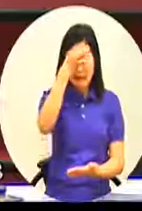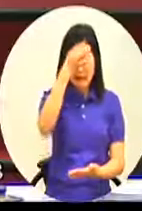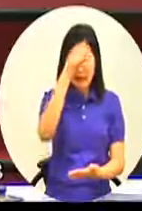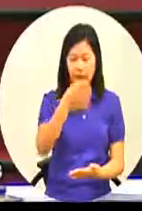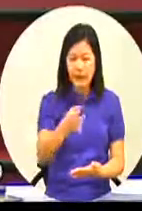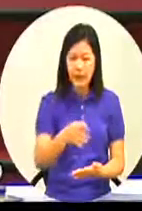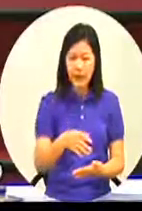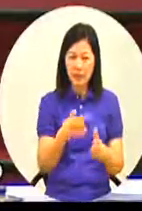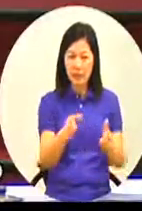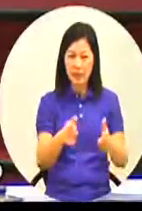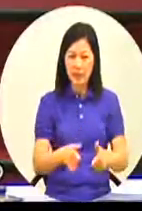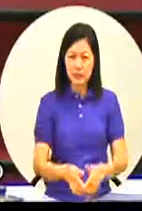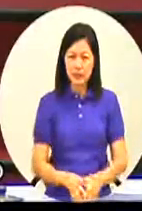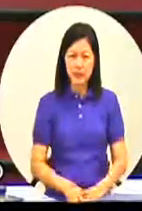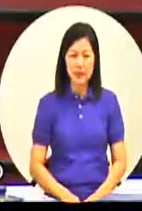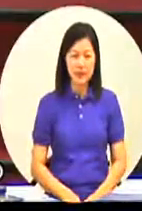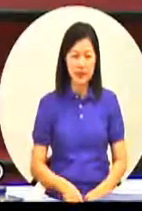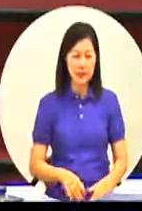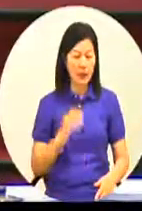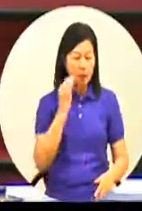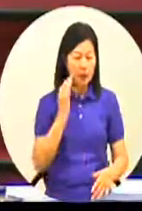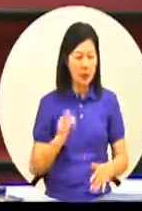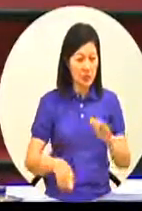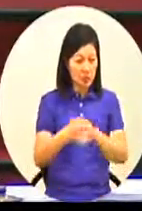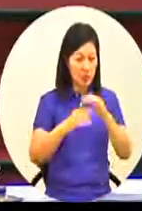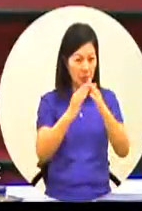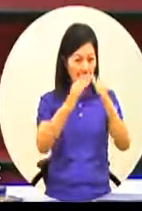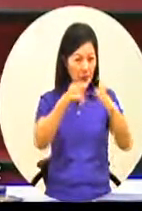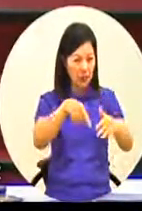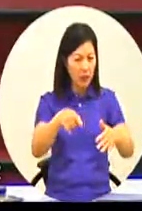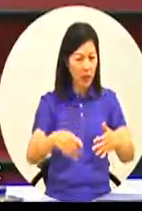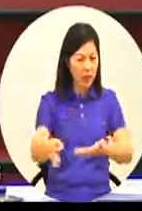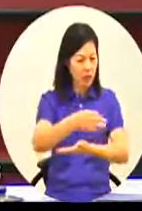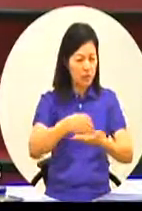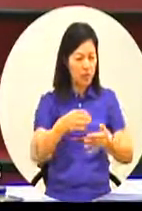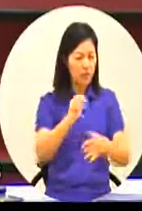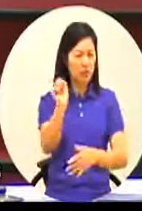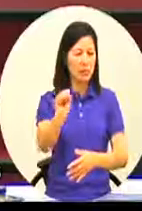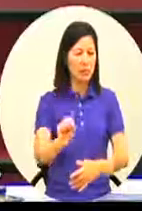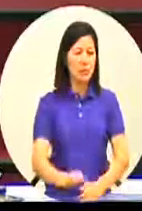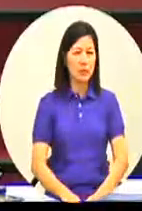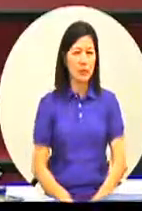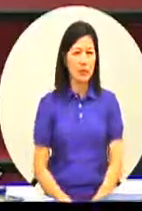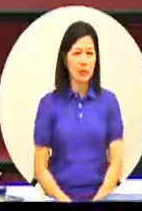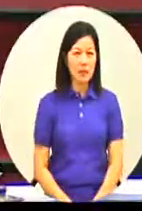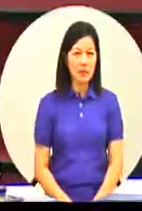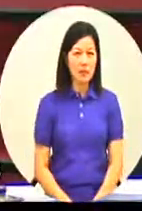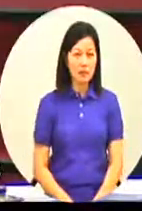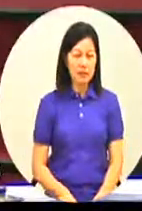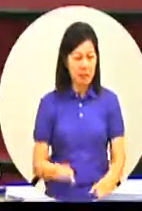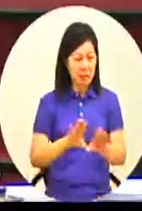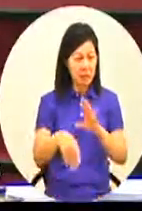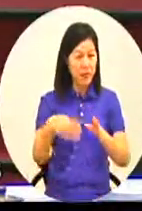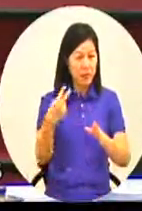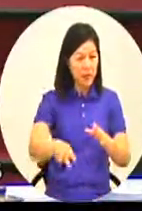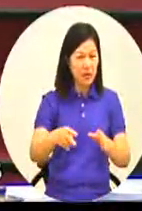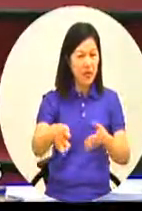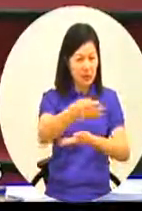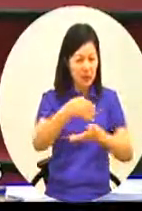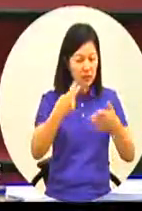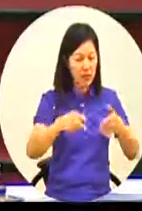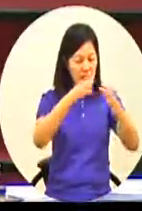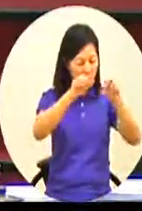你尽量卖甲叫，安尼咧当拆，咱袂犯人拆嘛。 在这边报告这一点哦。 既然敢扣税金，嘛搁敢拆，按道理